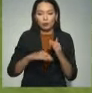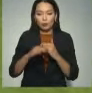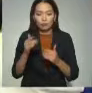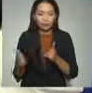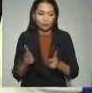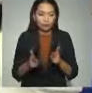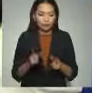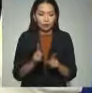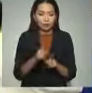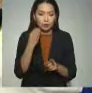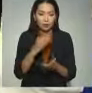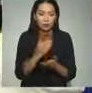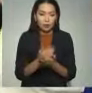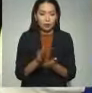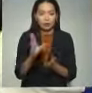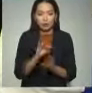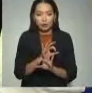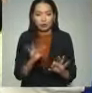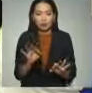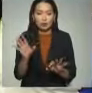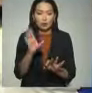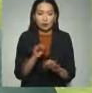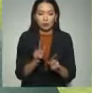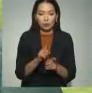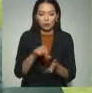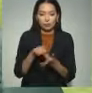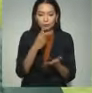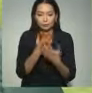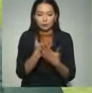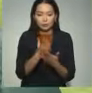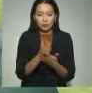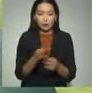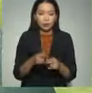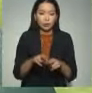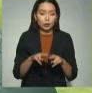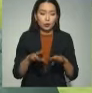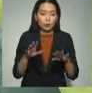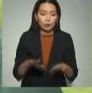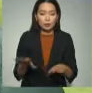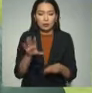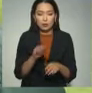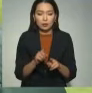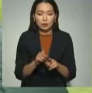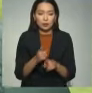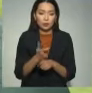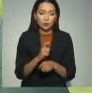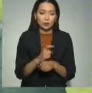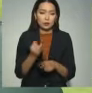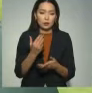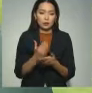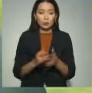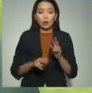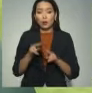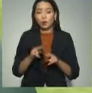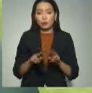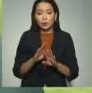келген, салауатты өмір салтын насихаттап көрермендеріне үлгі болуда. Бұл елорда болғаннан кейін керек нәрсе. Жалпы көңіл